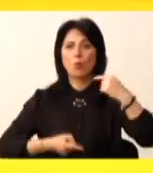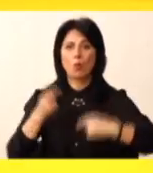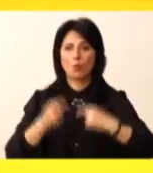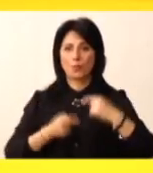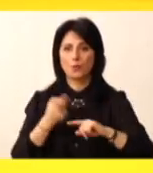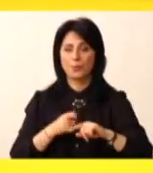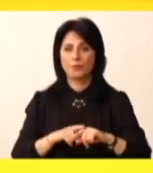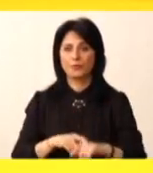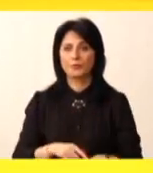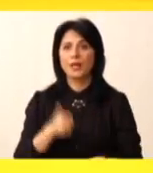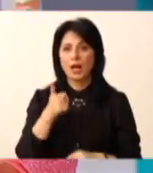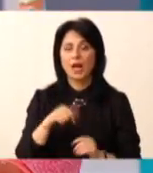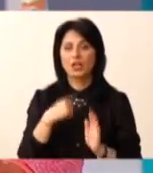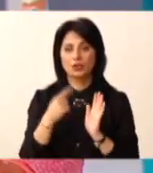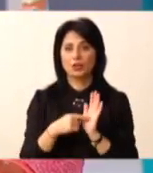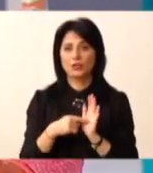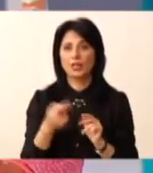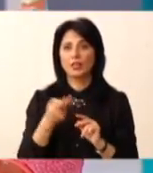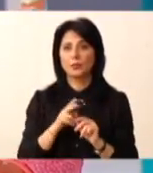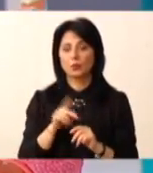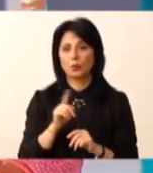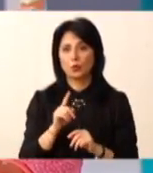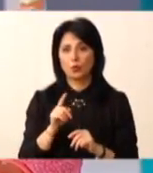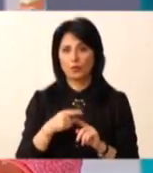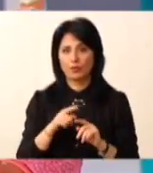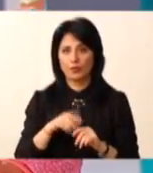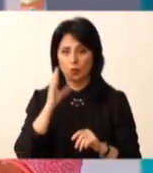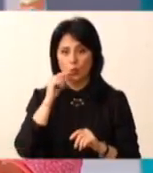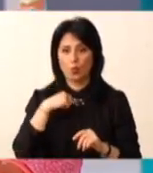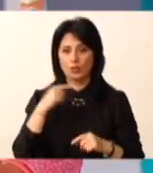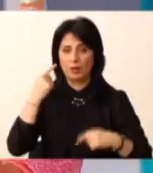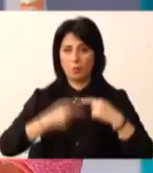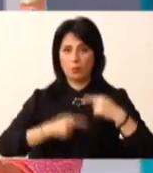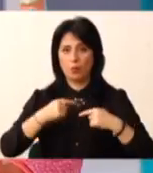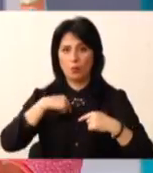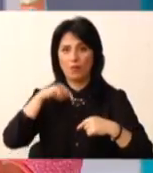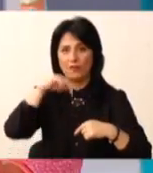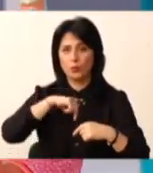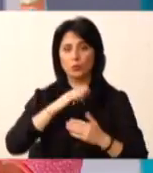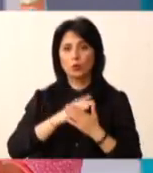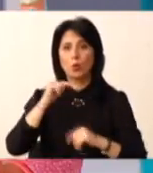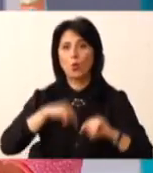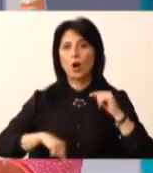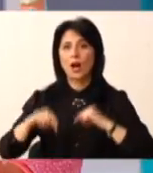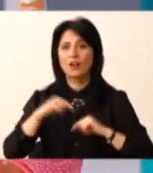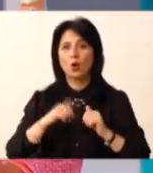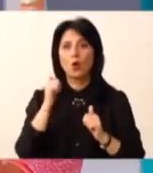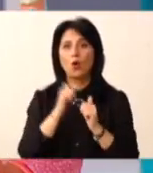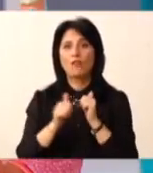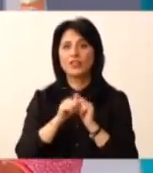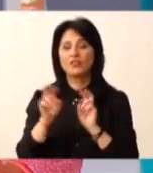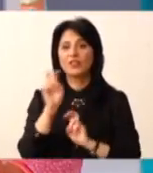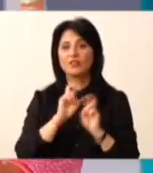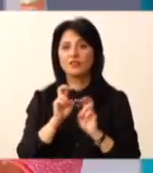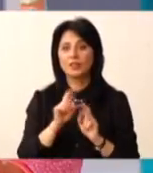მიმართ? ნამდვილად კარგი შეკითხვა, იმიტომ რომ აუტოიმუნური პროცესების არსებობისას ორგანიზმში ყოველთვის